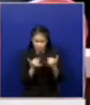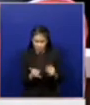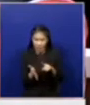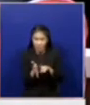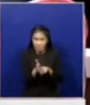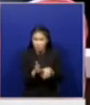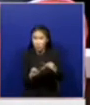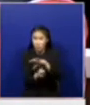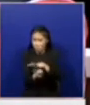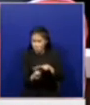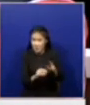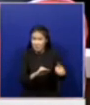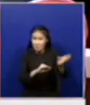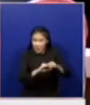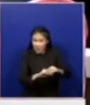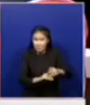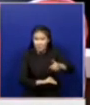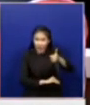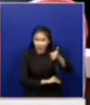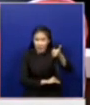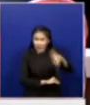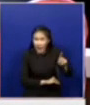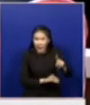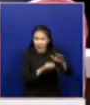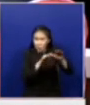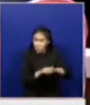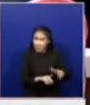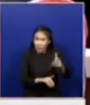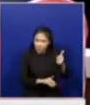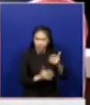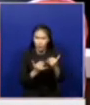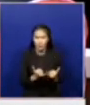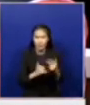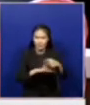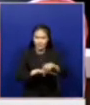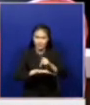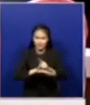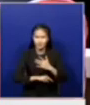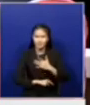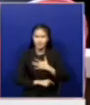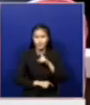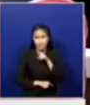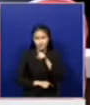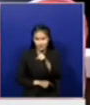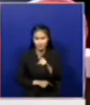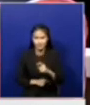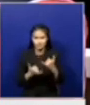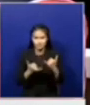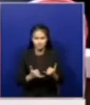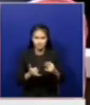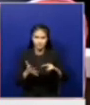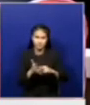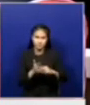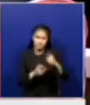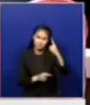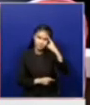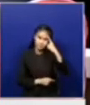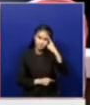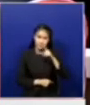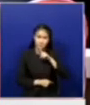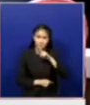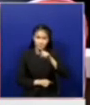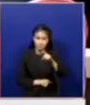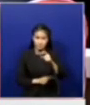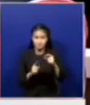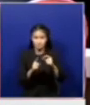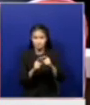ควิดได้หรือไม่ท่านประธานที่เคารพครับกระผมขอสงวนสิทธิ์ที่จะทวงถามคำถาม